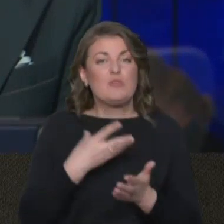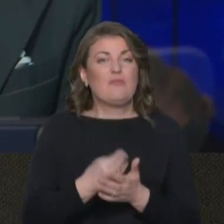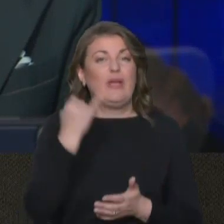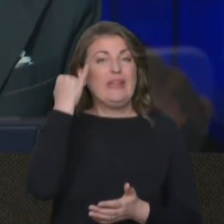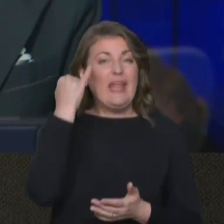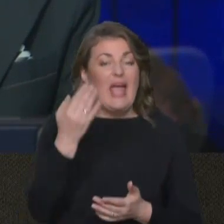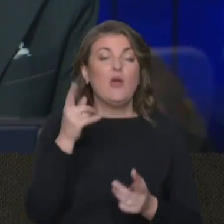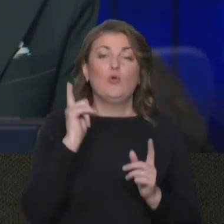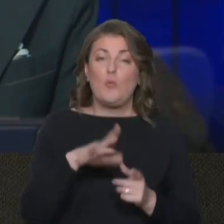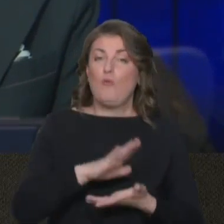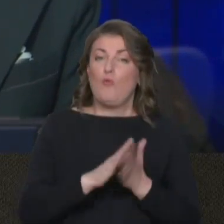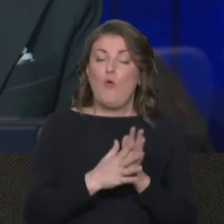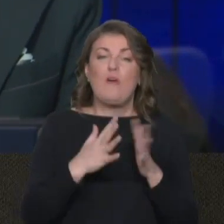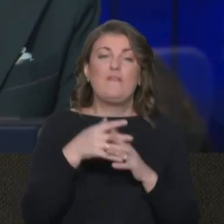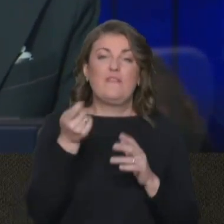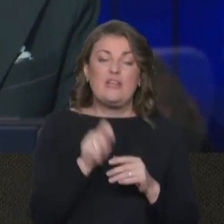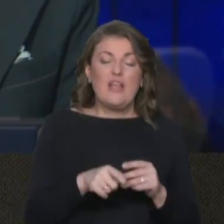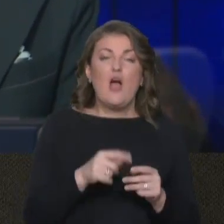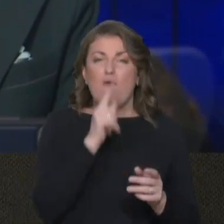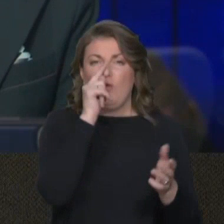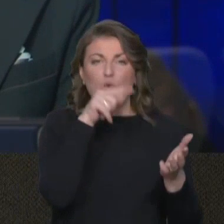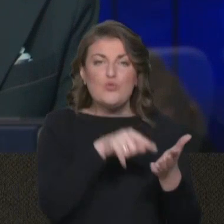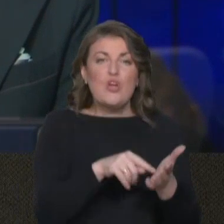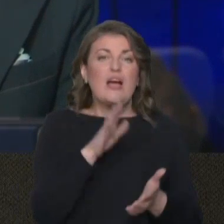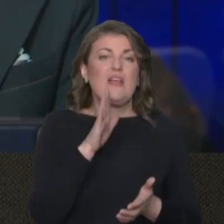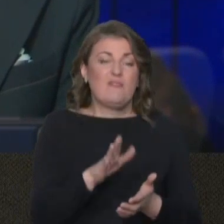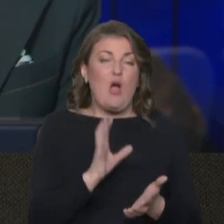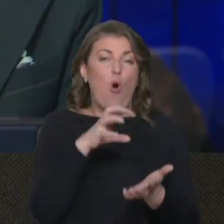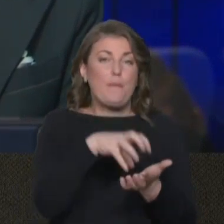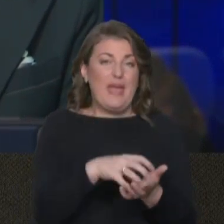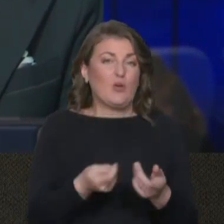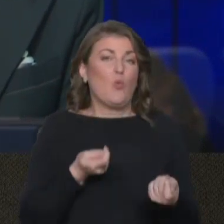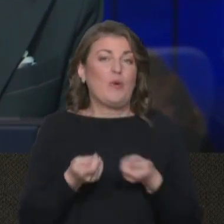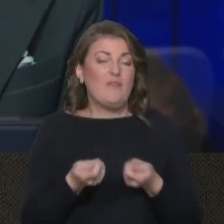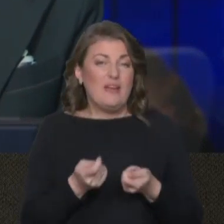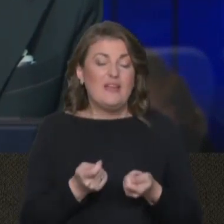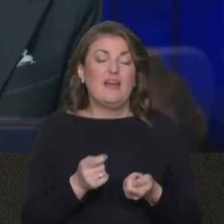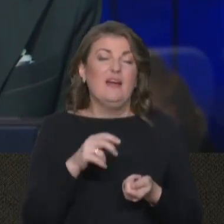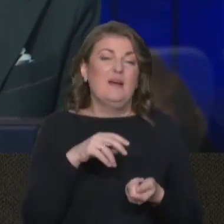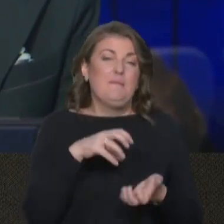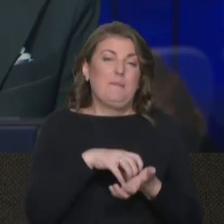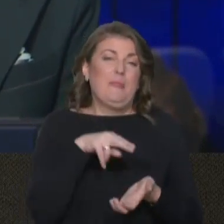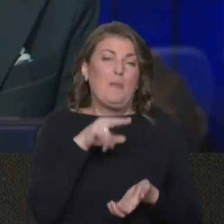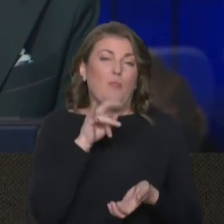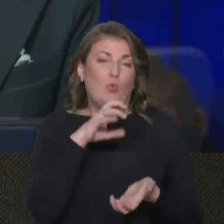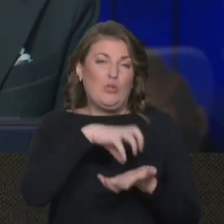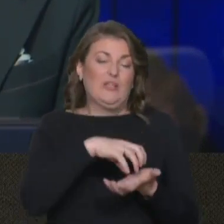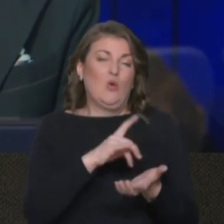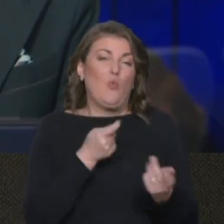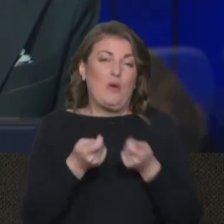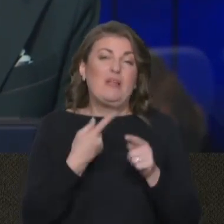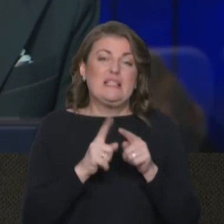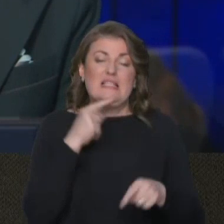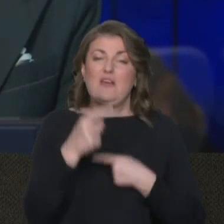ідеї. Тому в умовах війни влучання в об'єкт управління, в пункт управління – це завжди